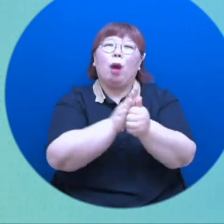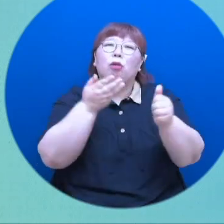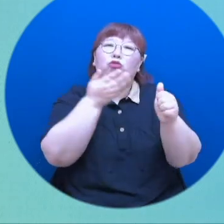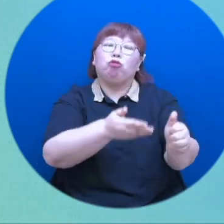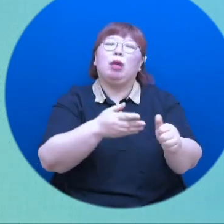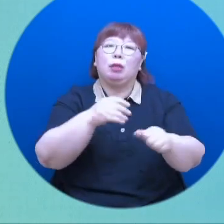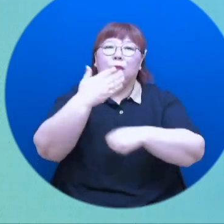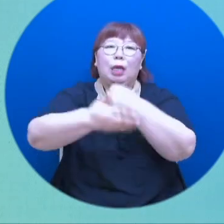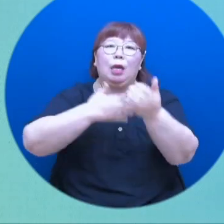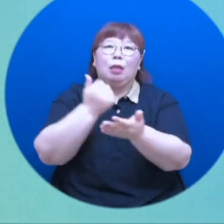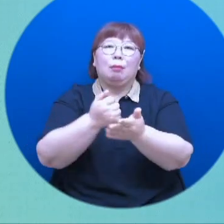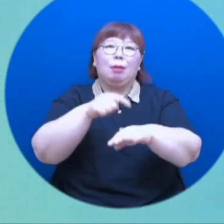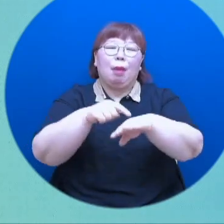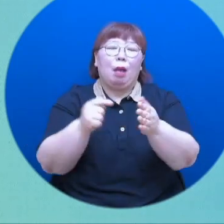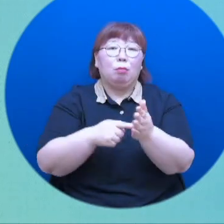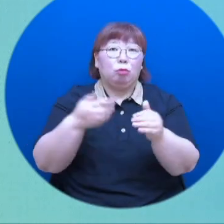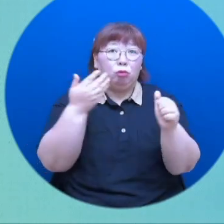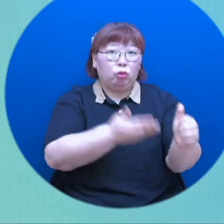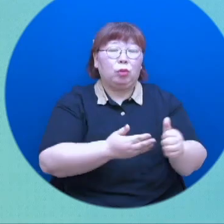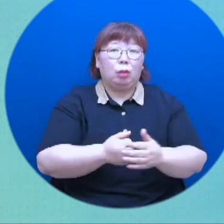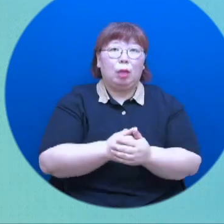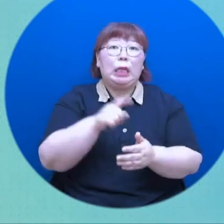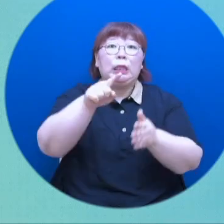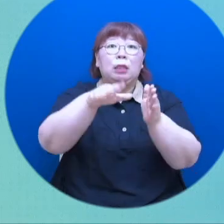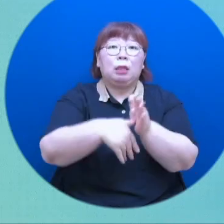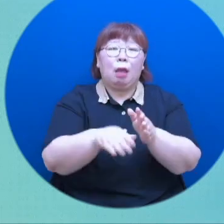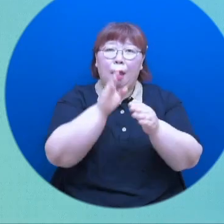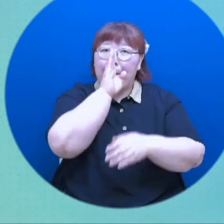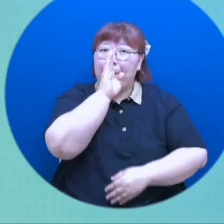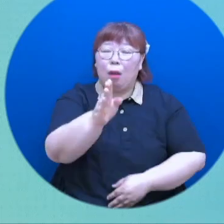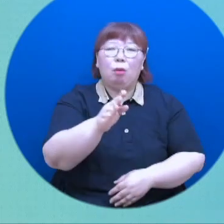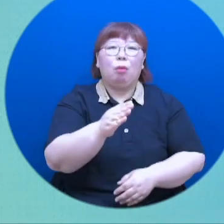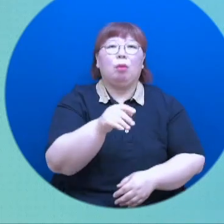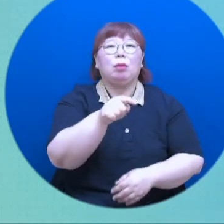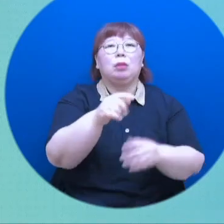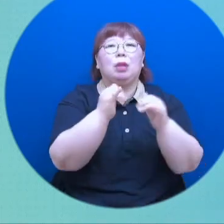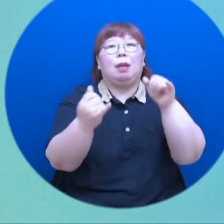않느냐라는 마음을 주고 있는 그때 바로 이분이 간 거예요.